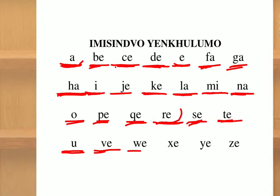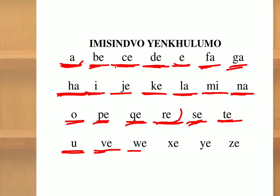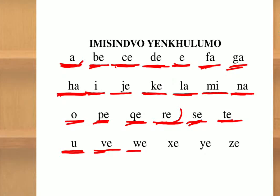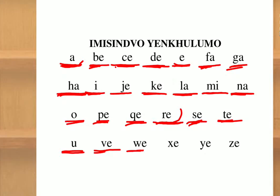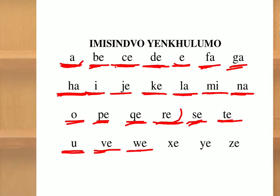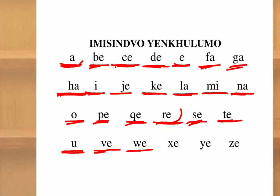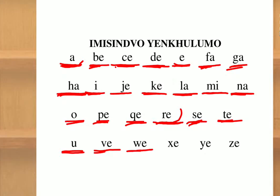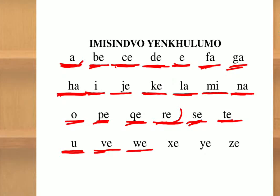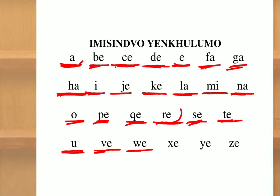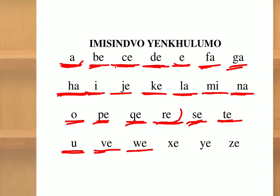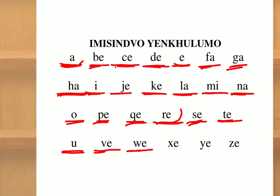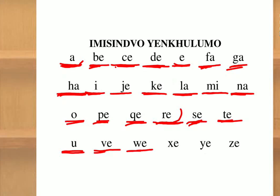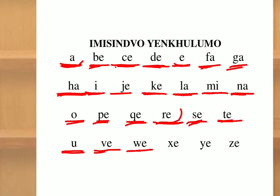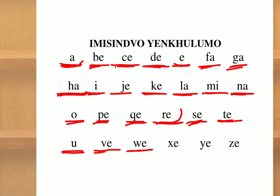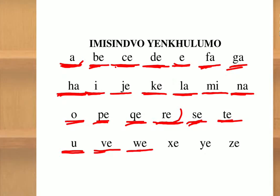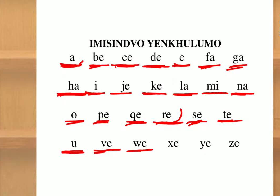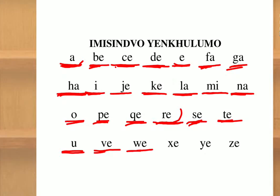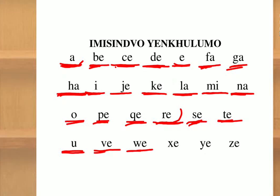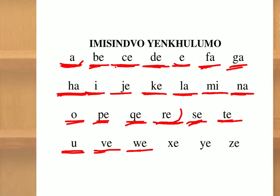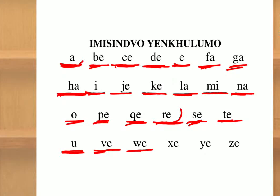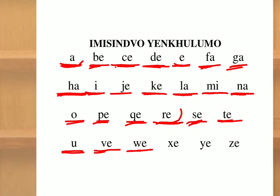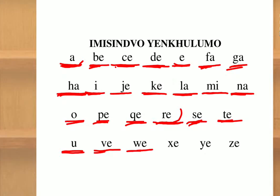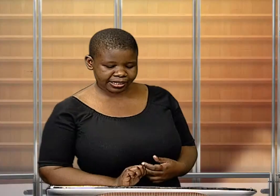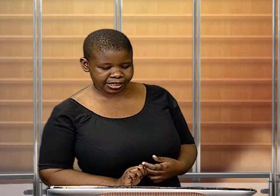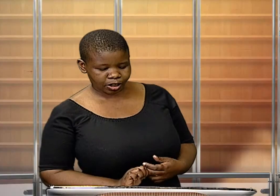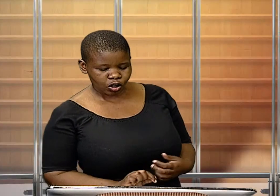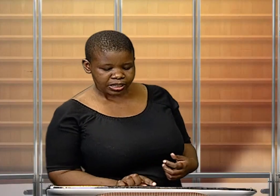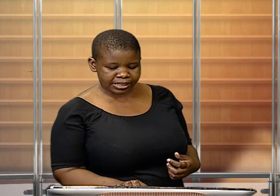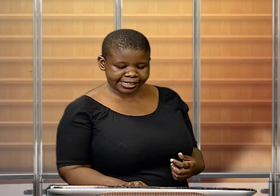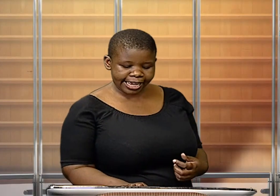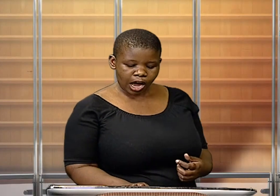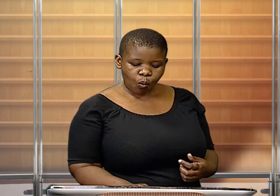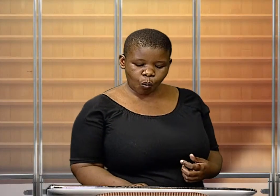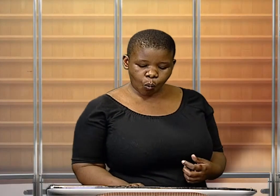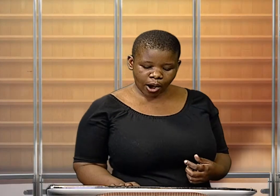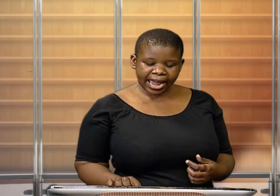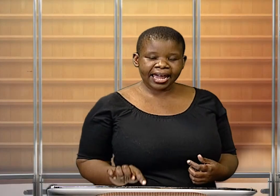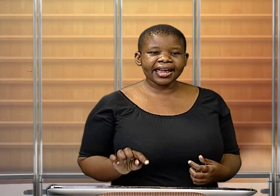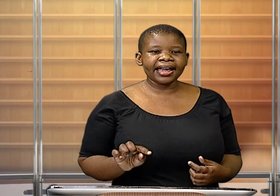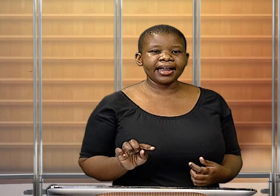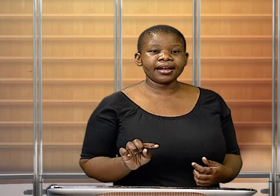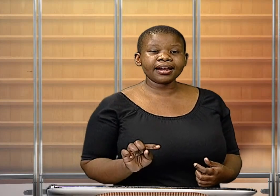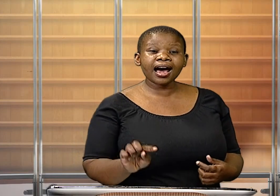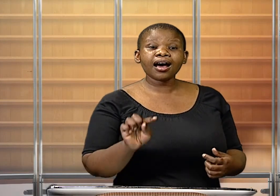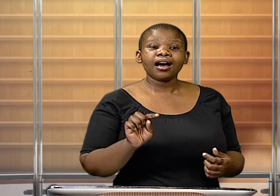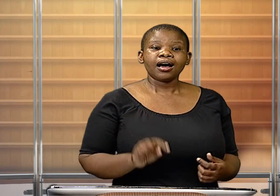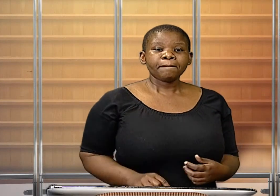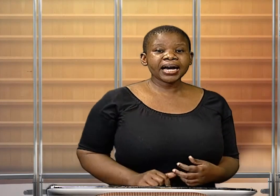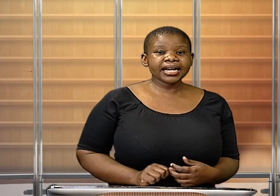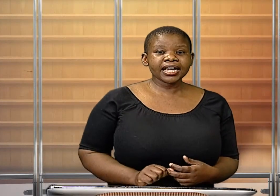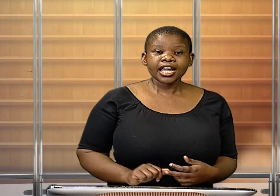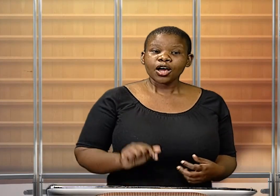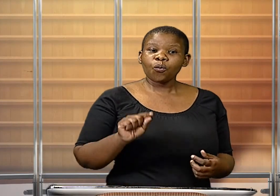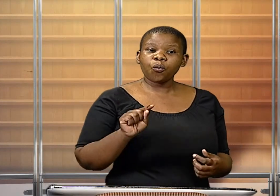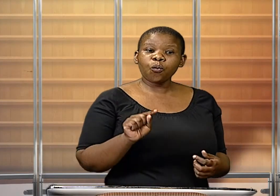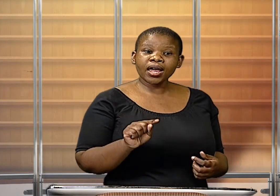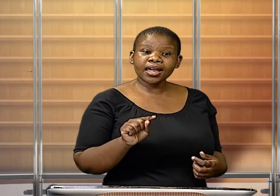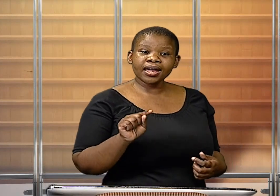Labanye basabela bathi we. Asabeli kanjalo. Sisi wena.